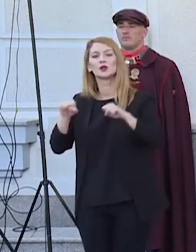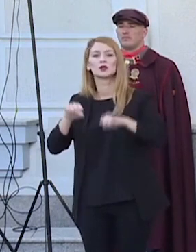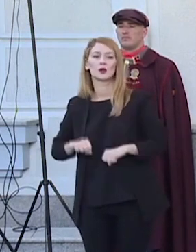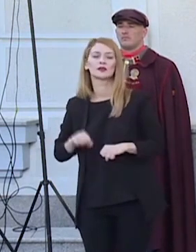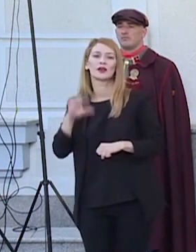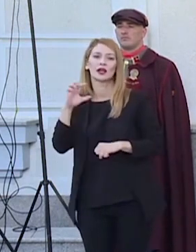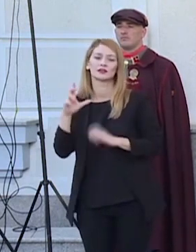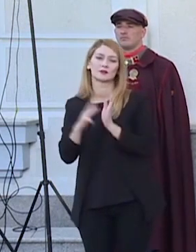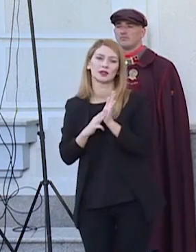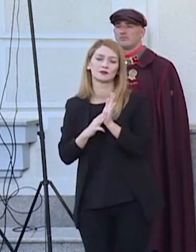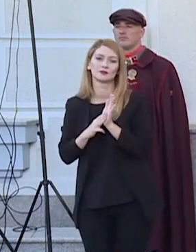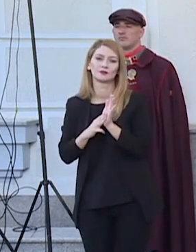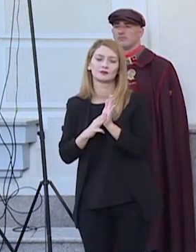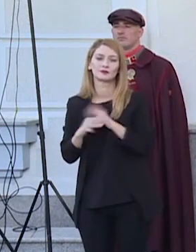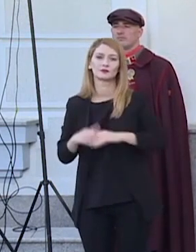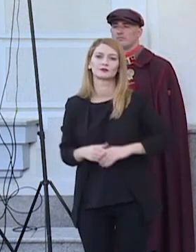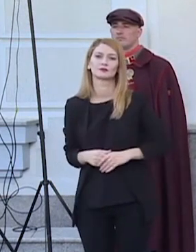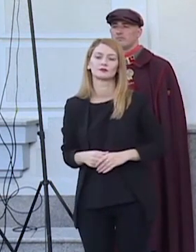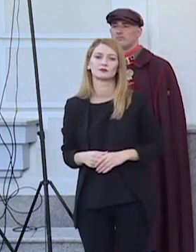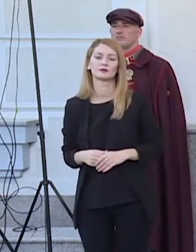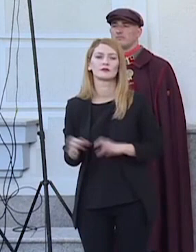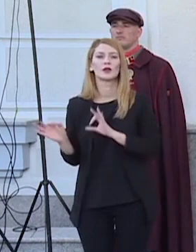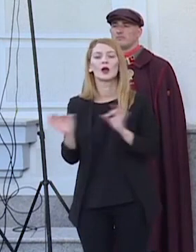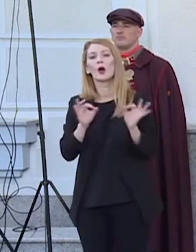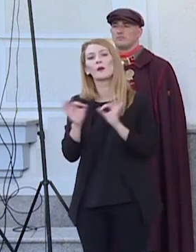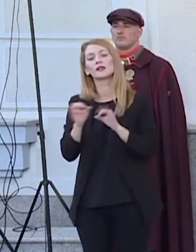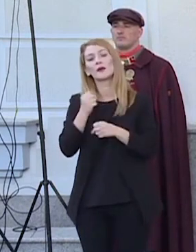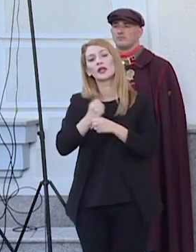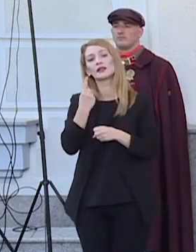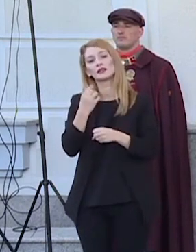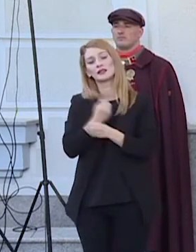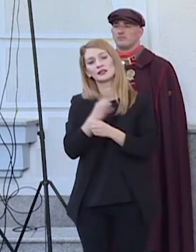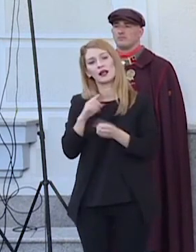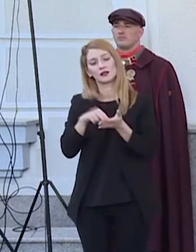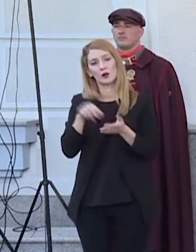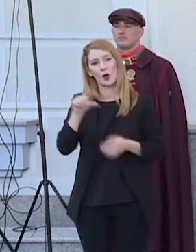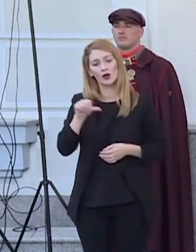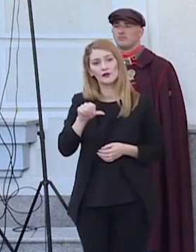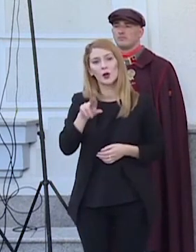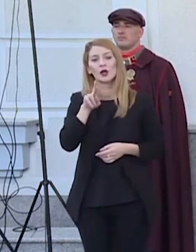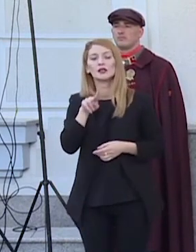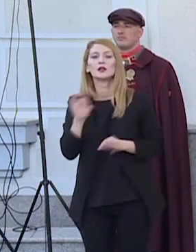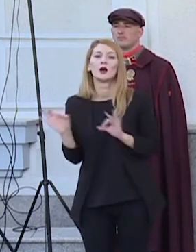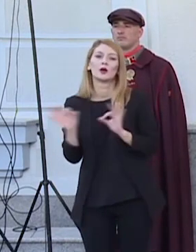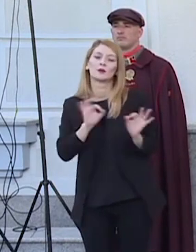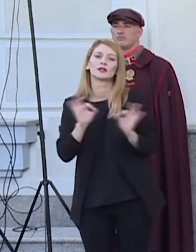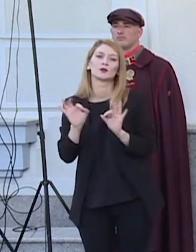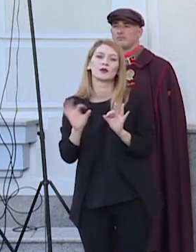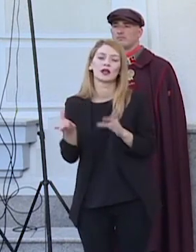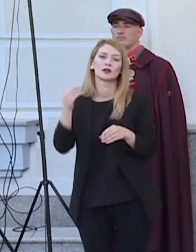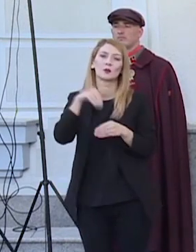на ЕСМ, обезбедување на дизел гориво и обезбедување на